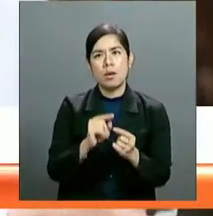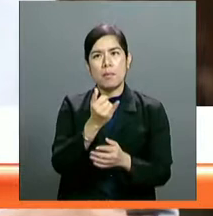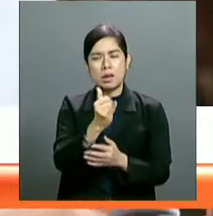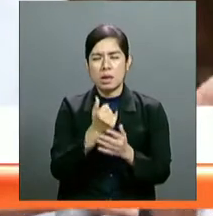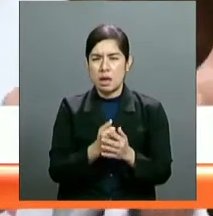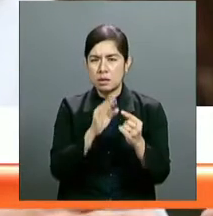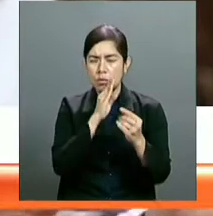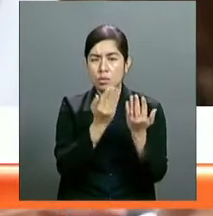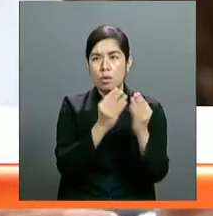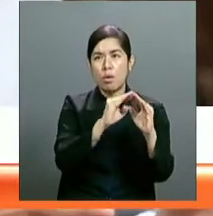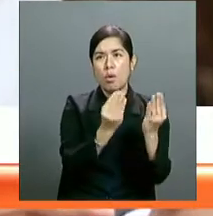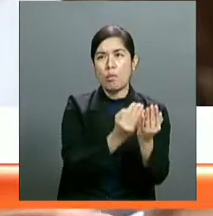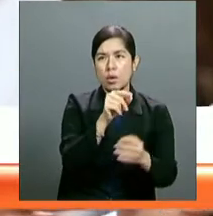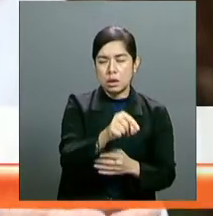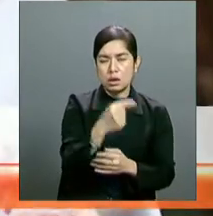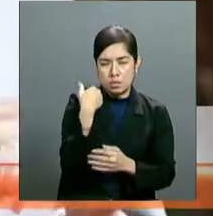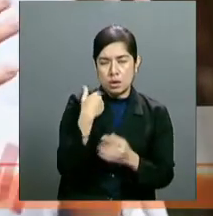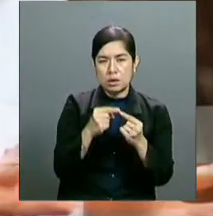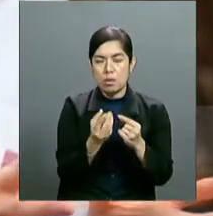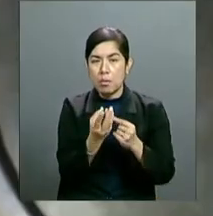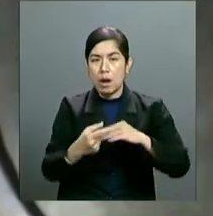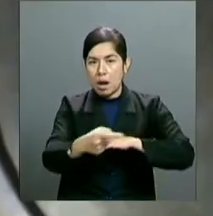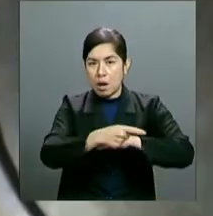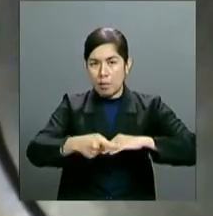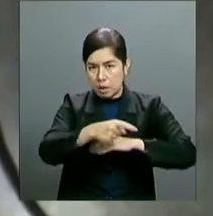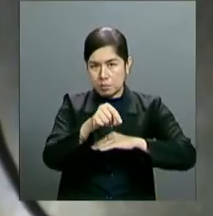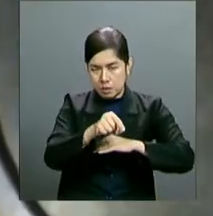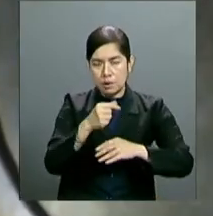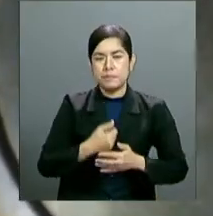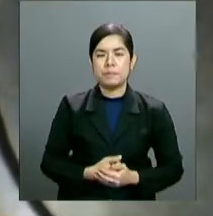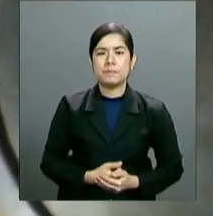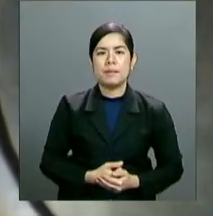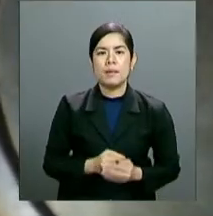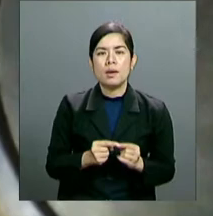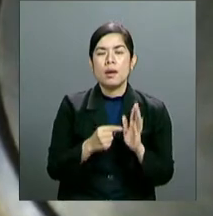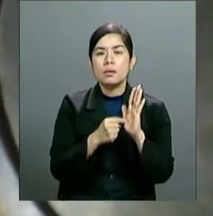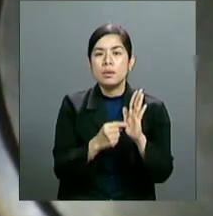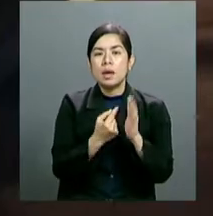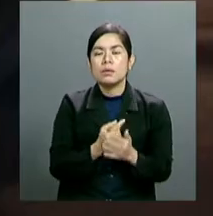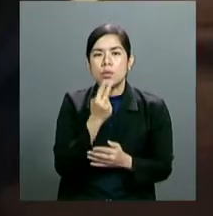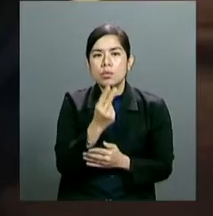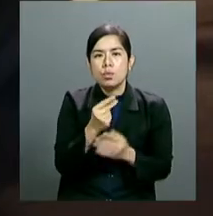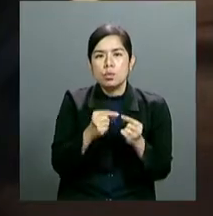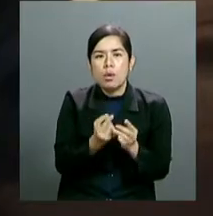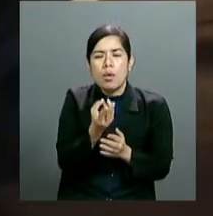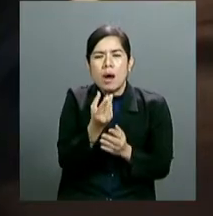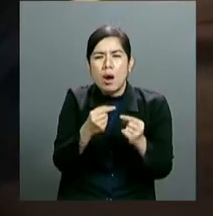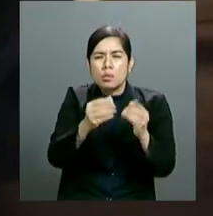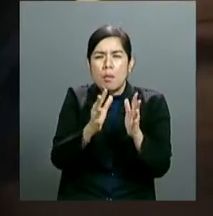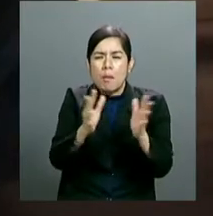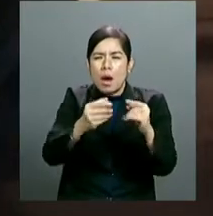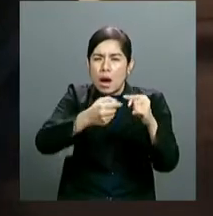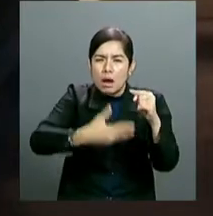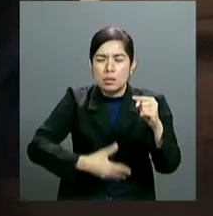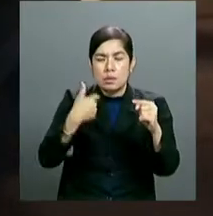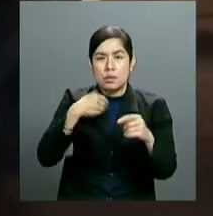บครัวนี้สายตระกูลนี้โดยตรงเลยสายตระกูลนี้ก็เลยต้องปลูก แต่นี่ก็เป็นแค่เพียง1ใน100กว่าสายพันธุ์ข้าวที่มีอยู่ในหมู่บ้